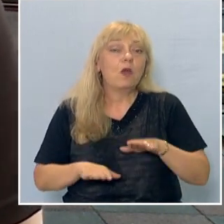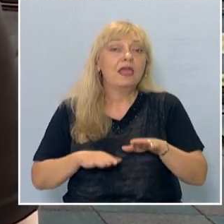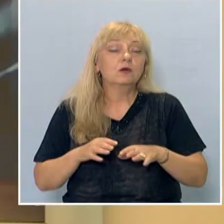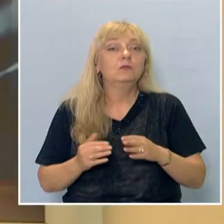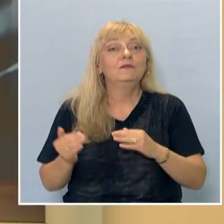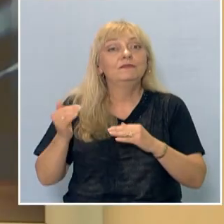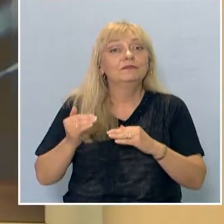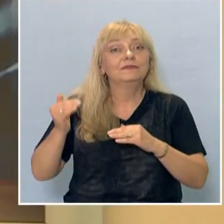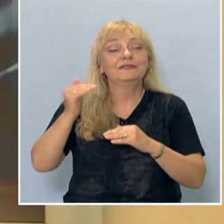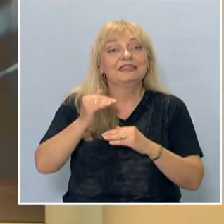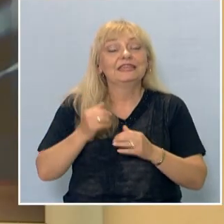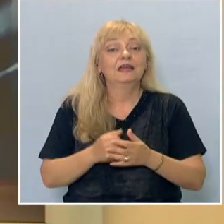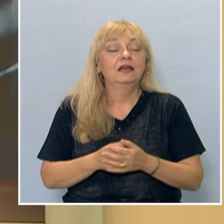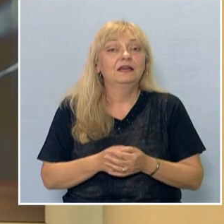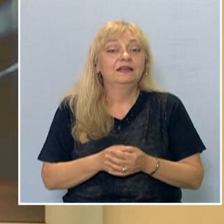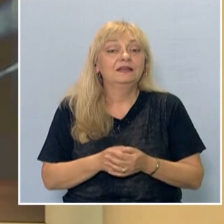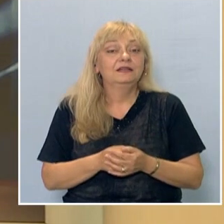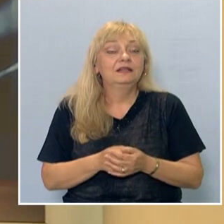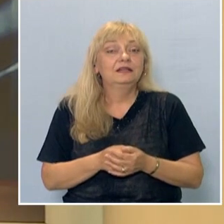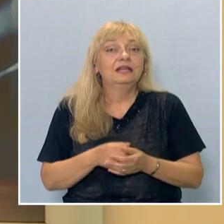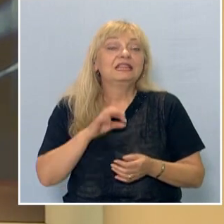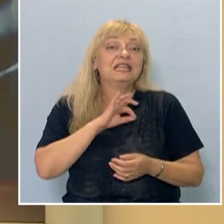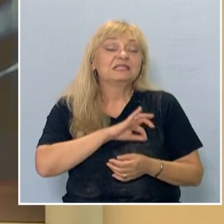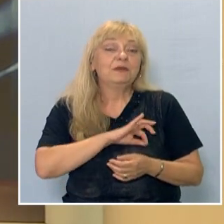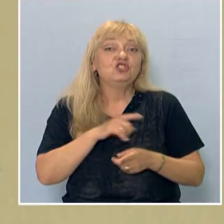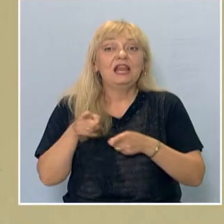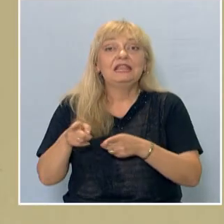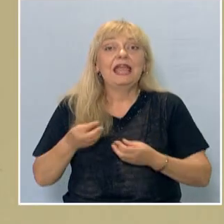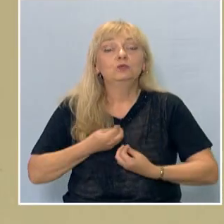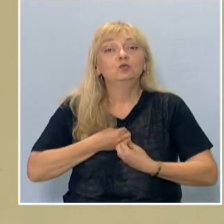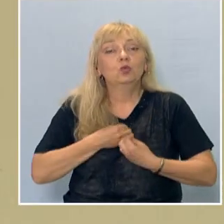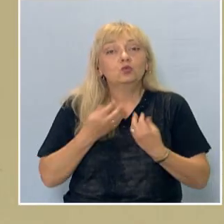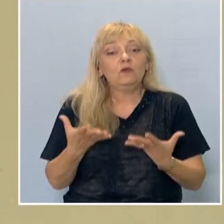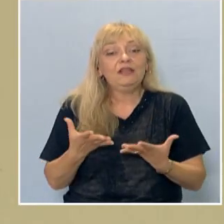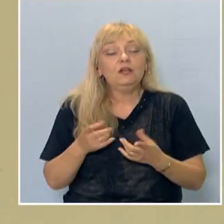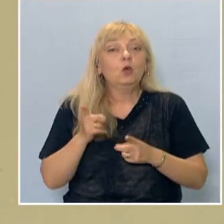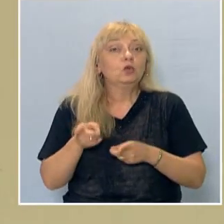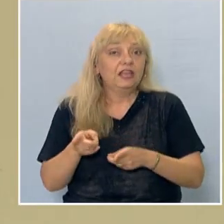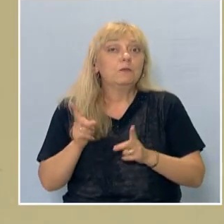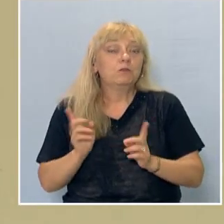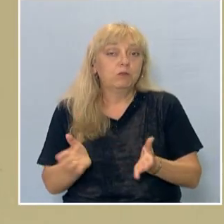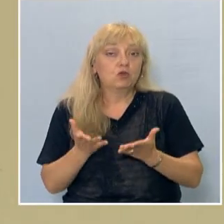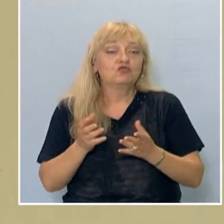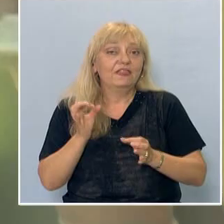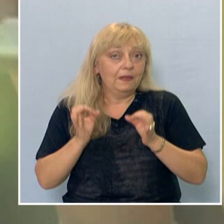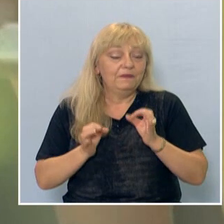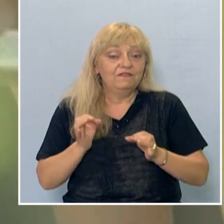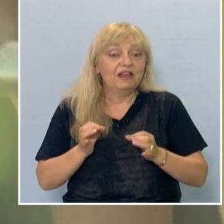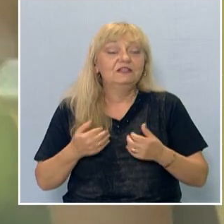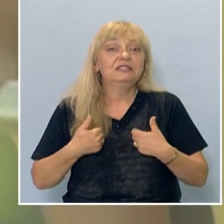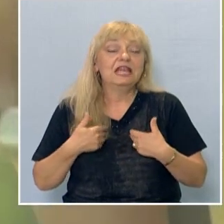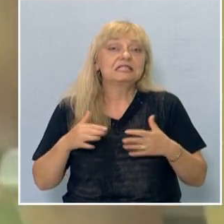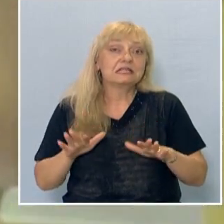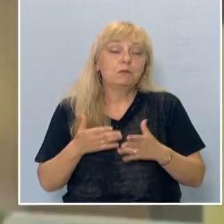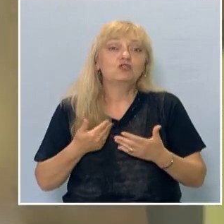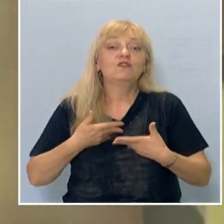надграждам, просто да им спечеля доверието и когато те почнат да ми вярват, аз почвам да натискам, така се получават успехите